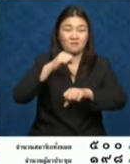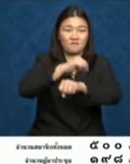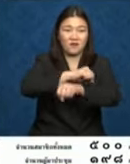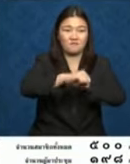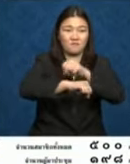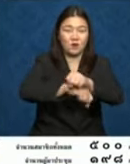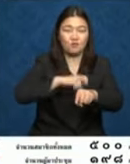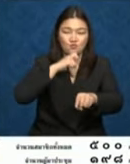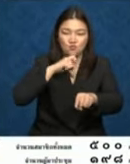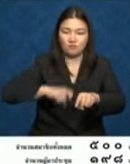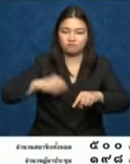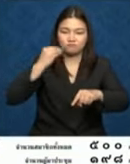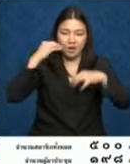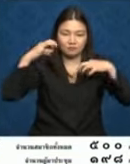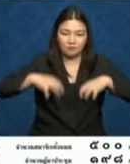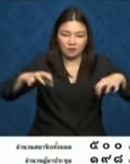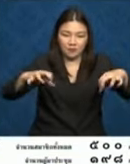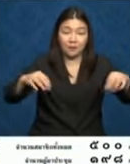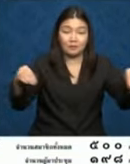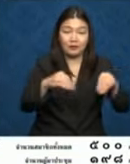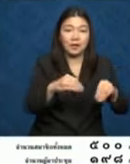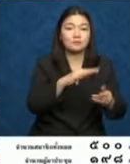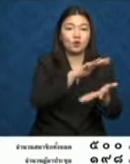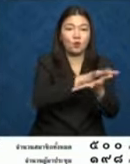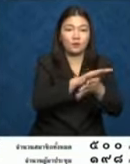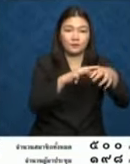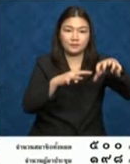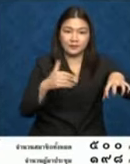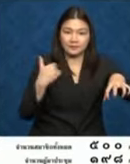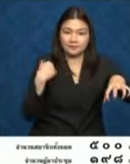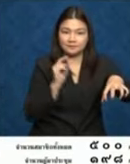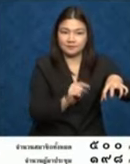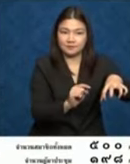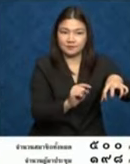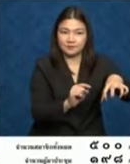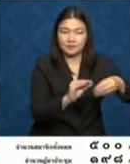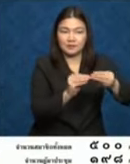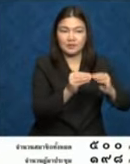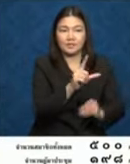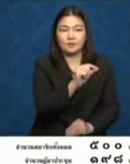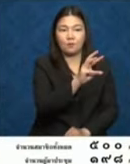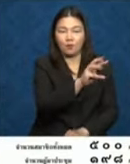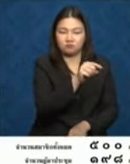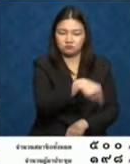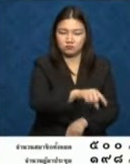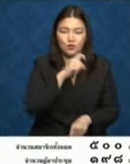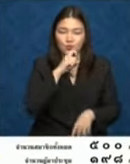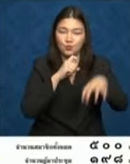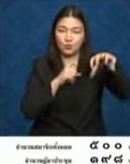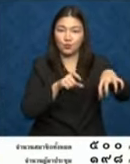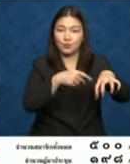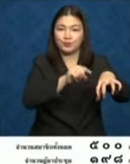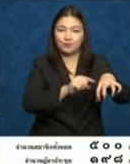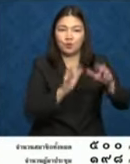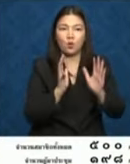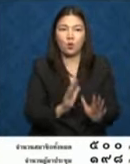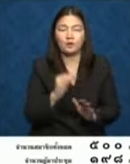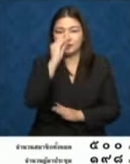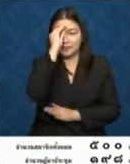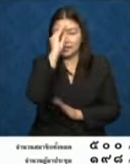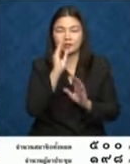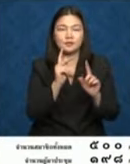ทั้ง4หมู่บ้านนั้นมีโรงเรียนบ้านง่อนหนองพะเนามิตรภาพที่26ตั้งอยู่และโรงเรียนนี้มีนักเรียนทั้งหม